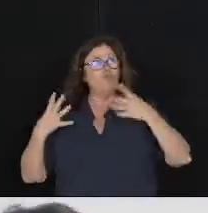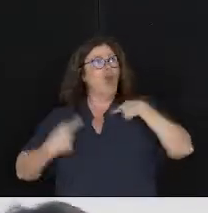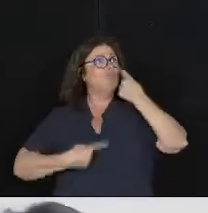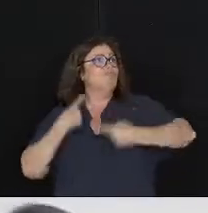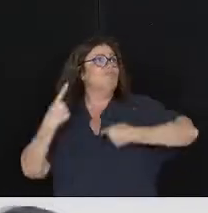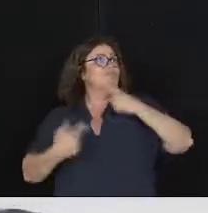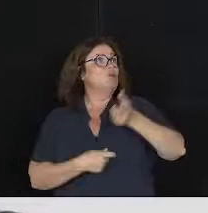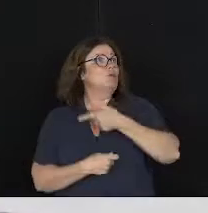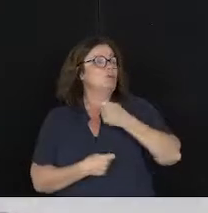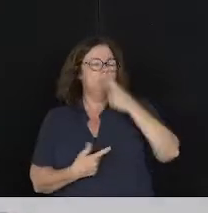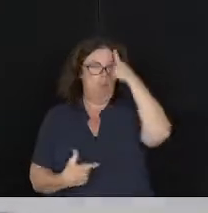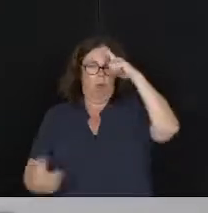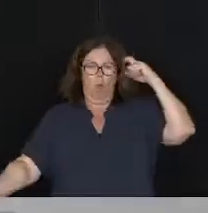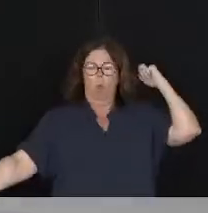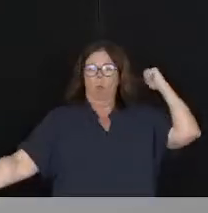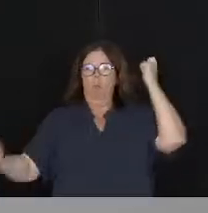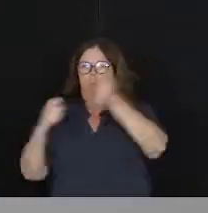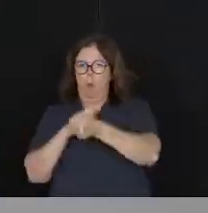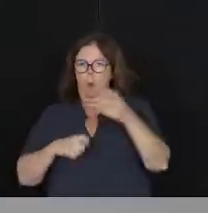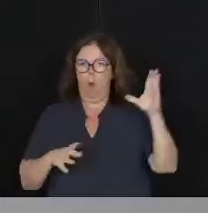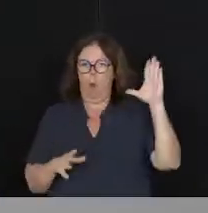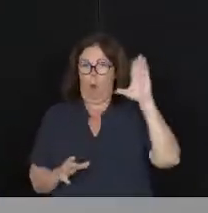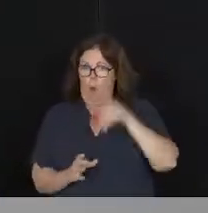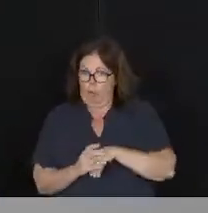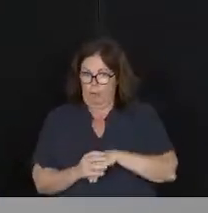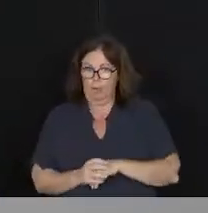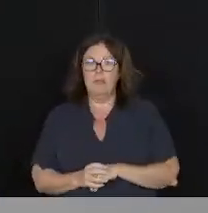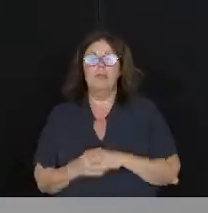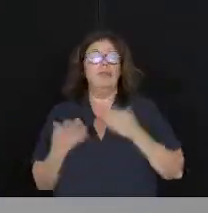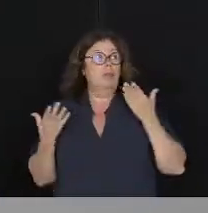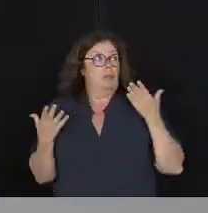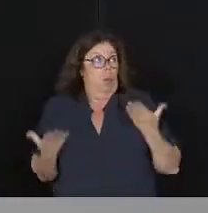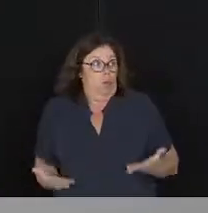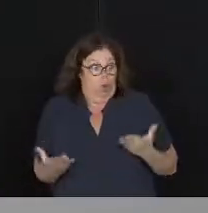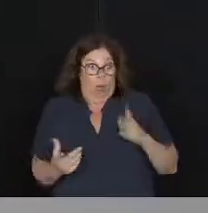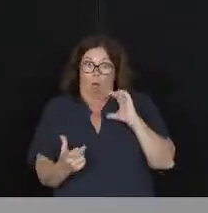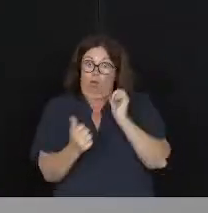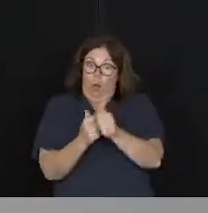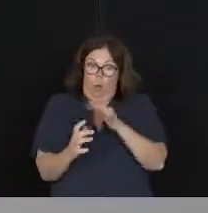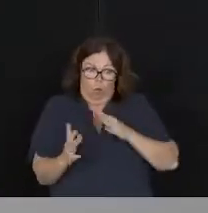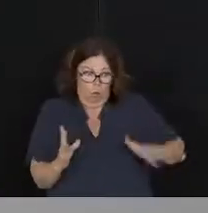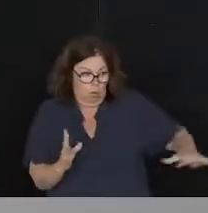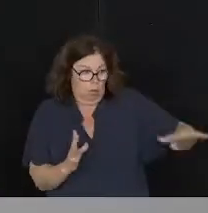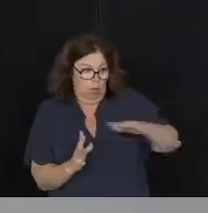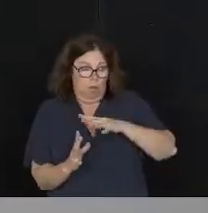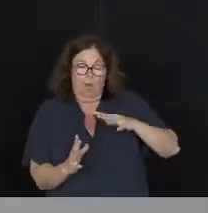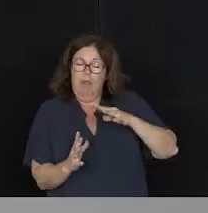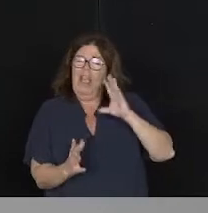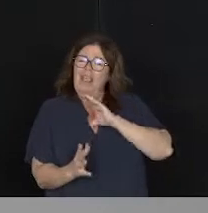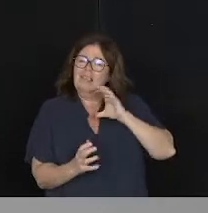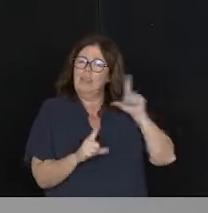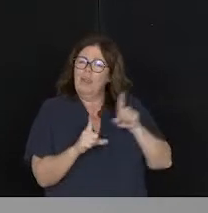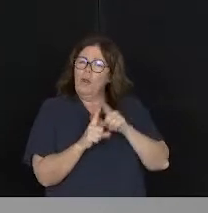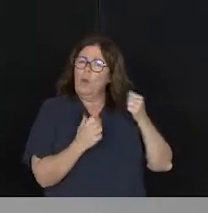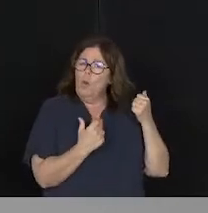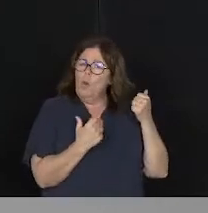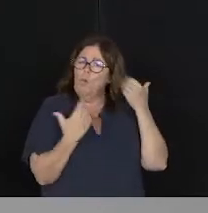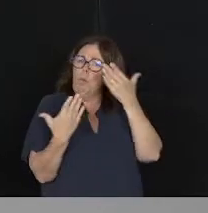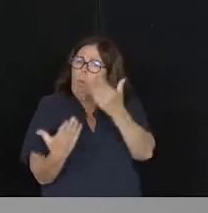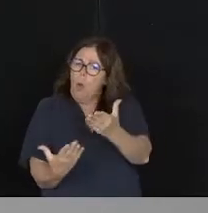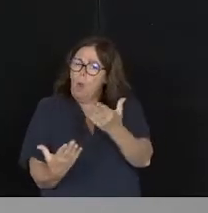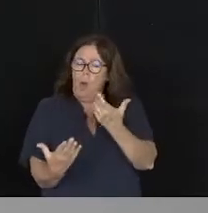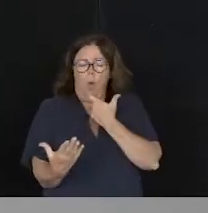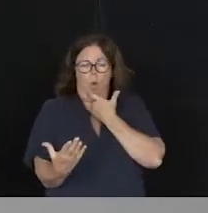paix, c'est presque une tautologie. Et l'enjeu pour nous dans cette table ronde, ce serait plutôt de renverser la proposition